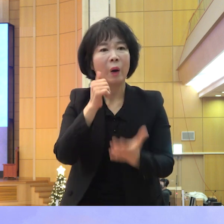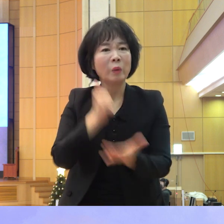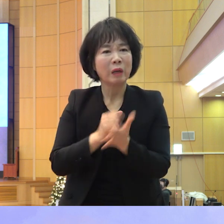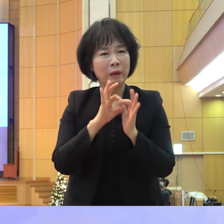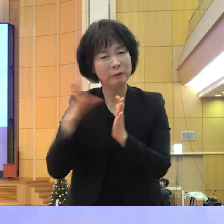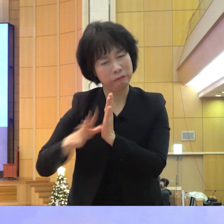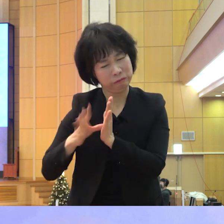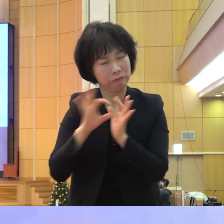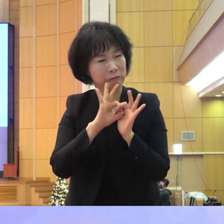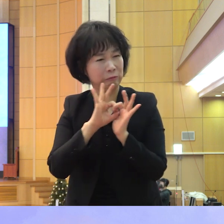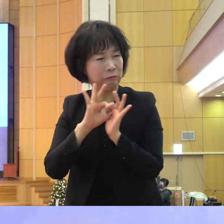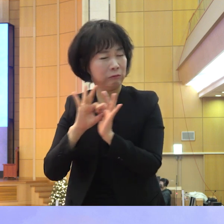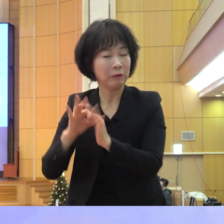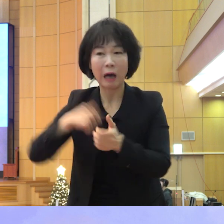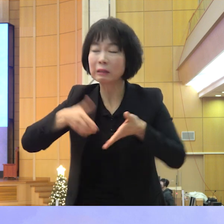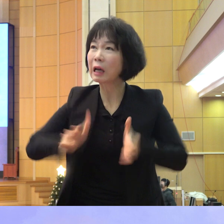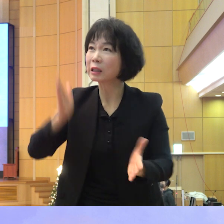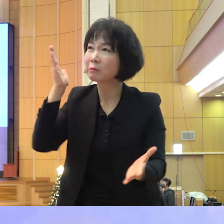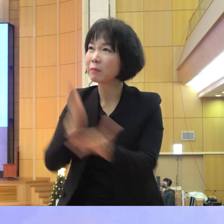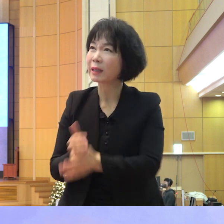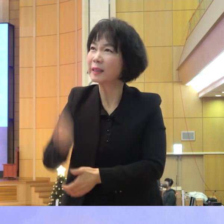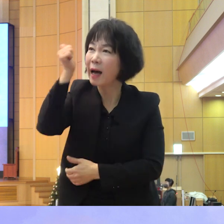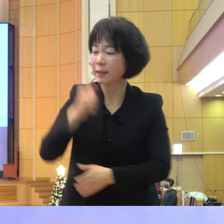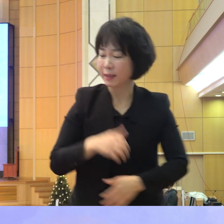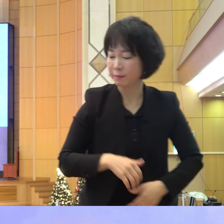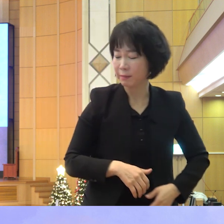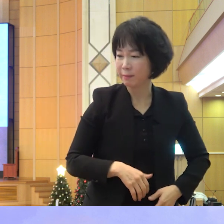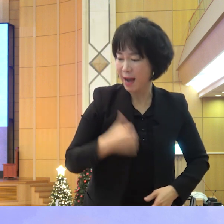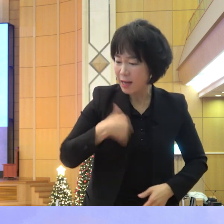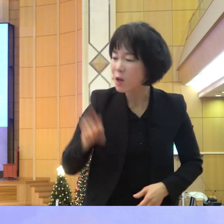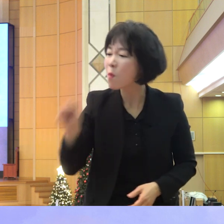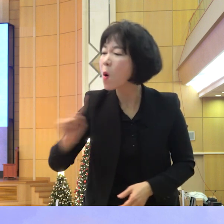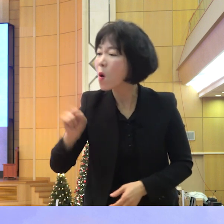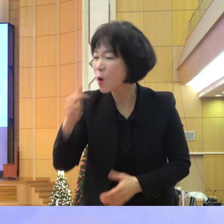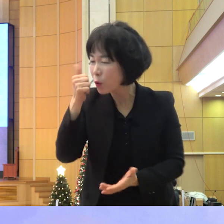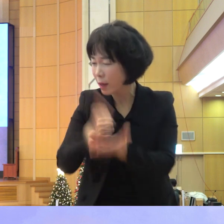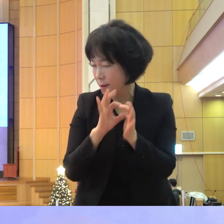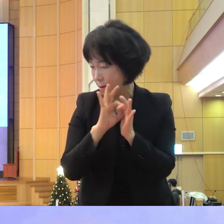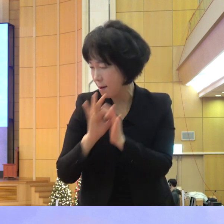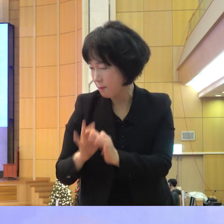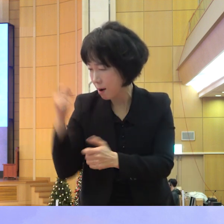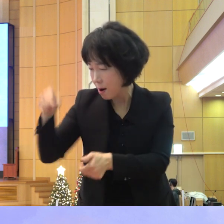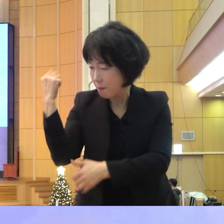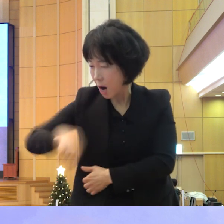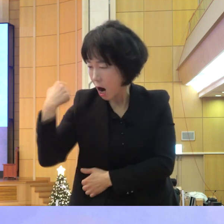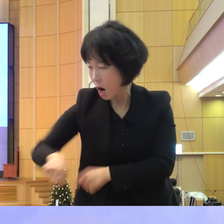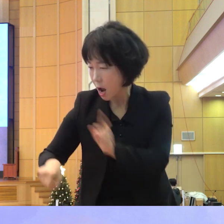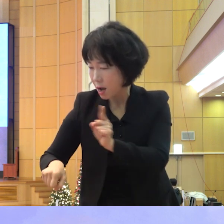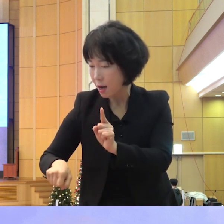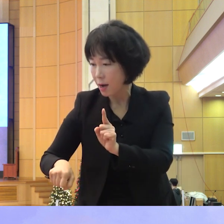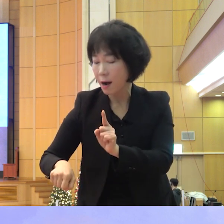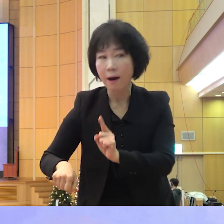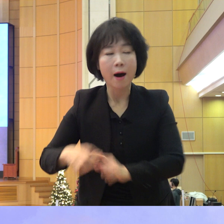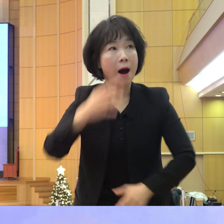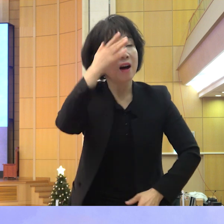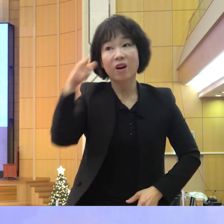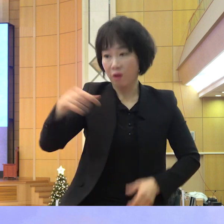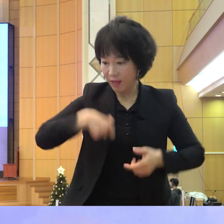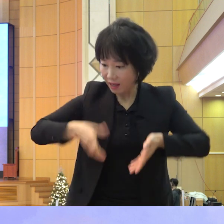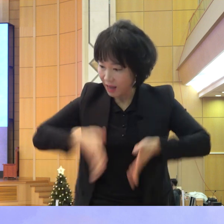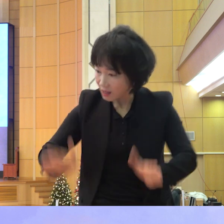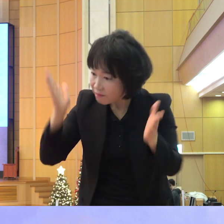내 아들을 안 낳았으면 좋겠다 라고 말을 했을까요? 하나님께서도 사람